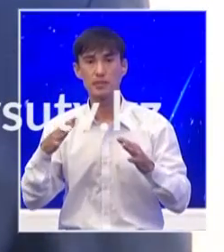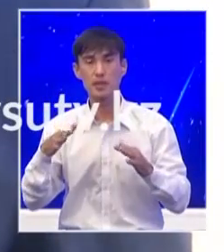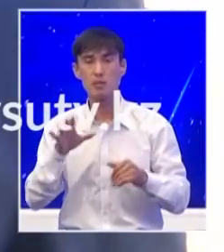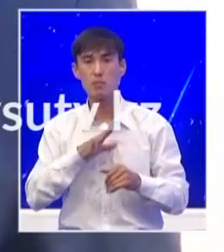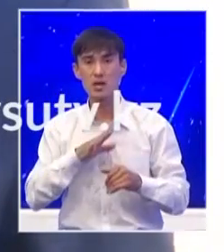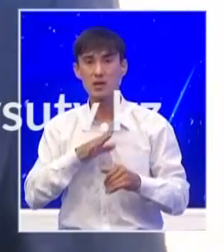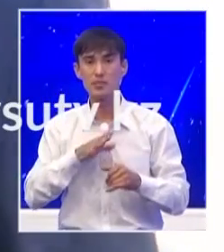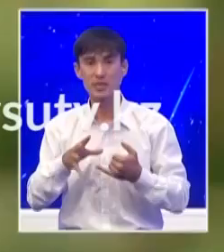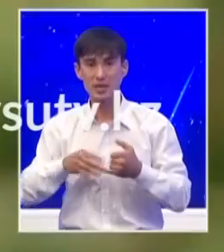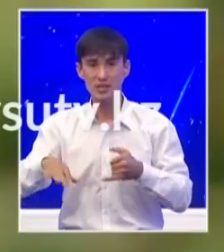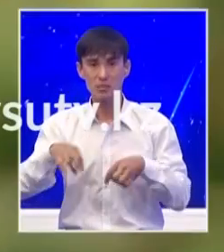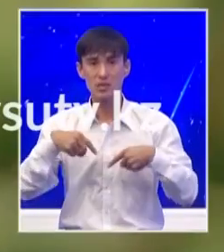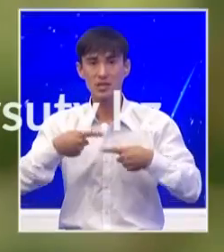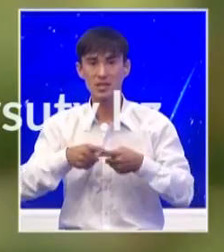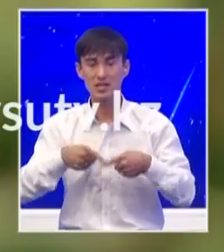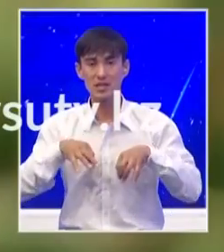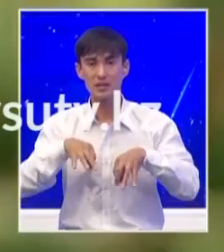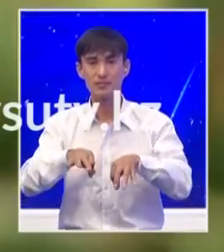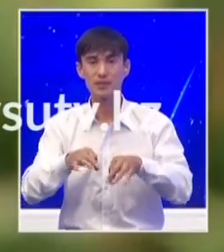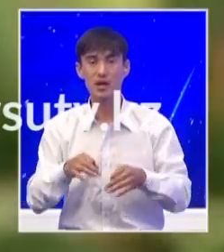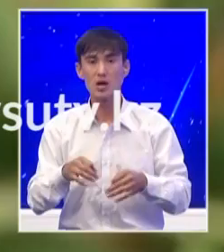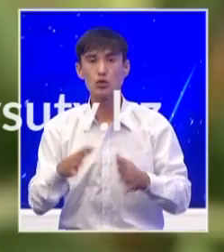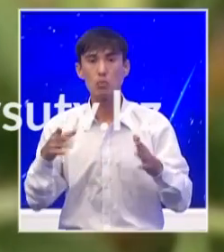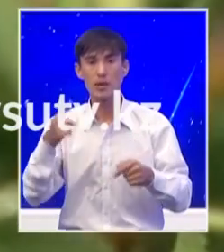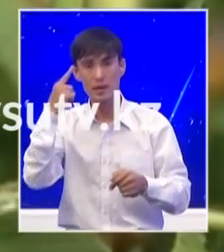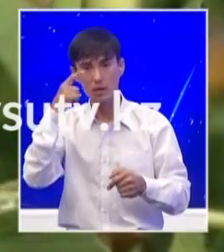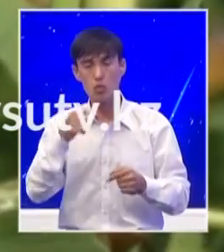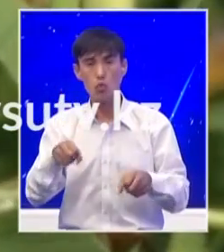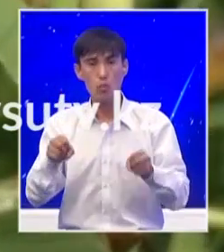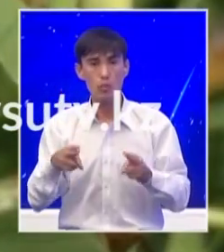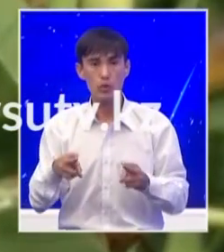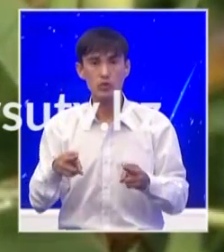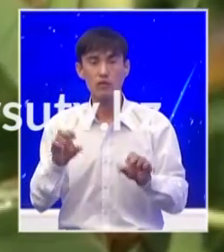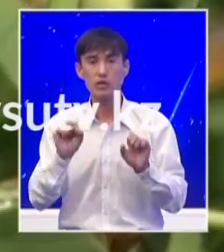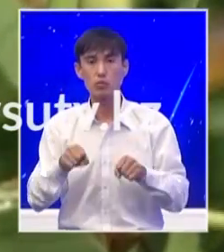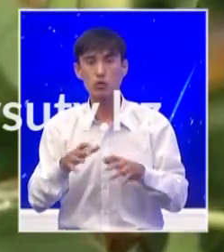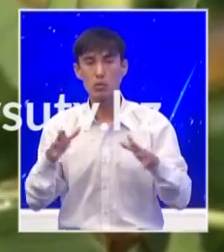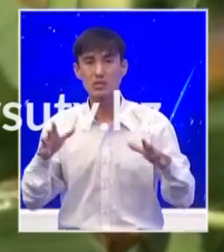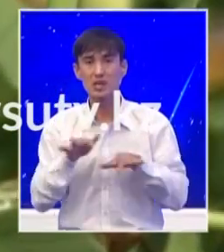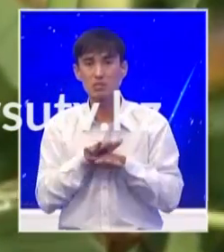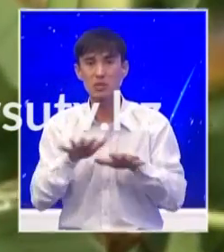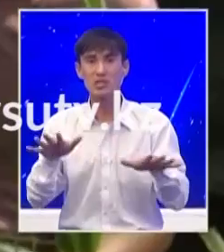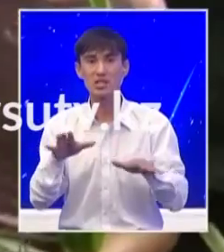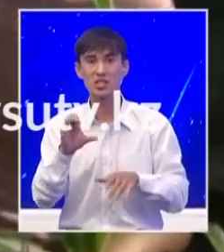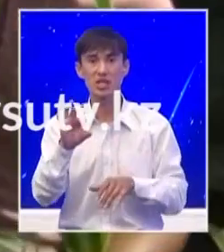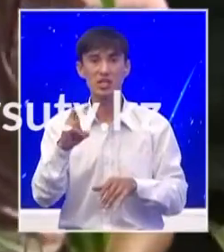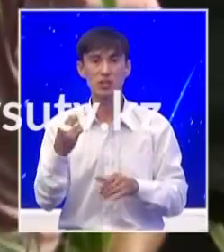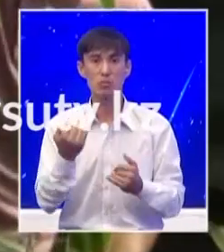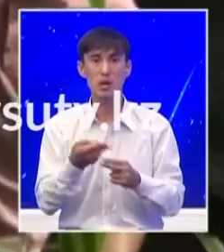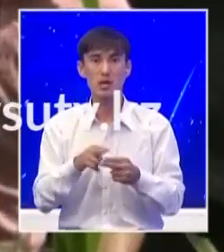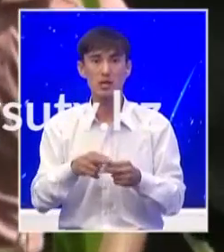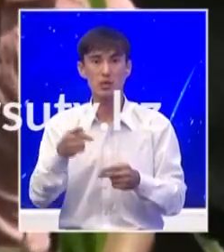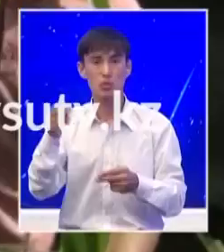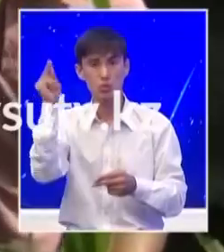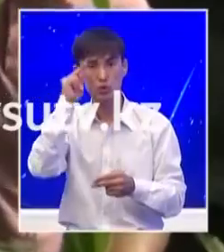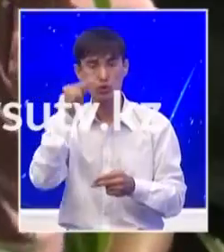наземной техникой. Чтобы понять размер угрозы, достаточно представить возможные масштабы распространения саранчи. По данным ученых,